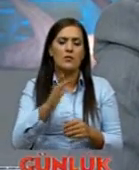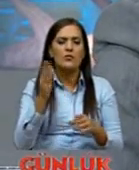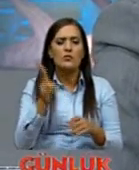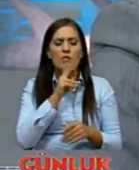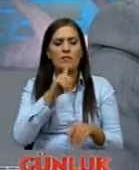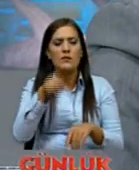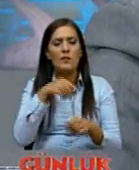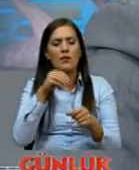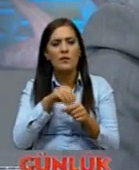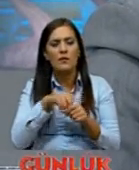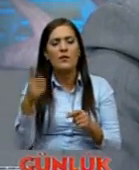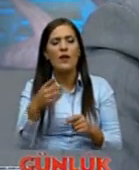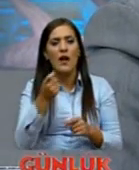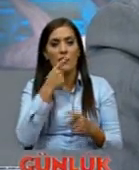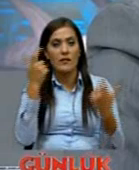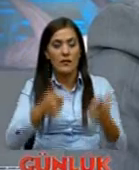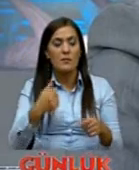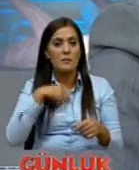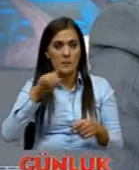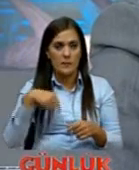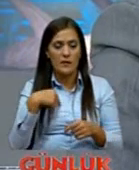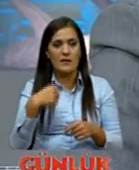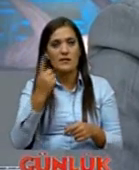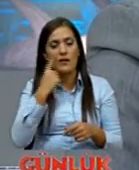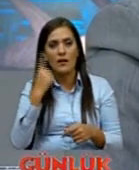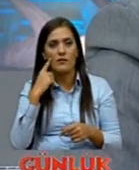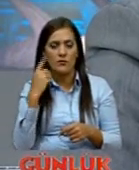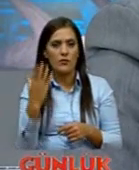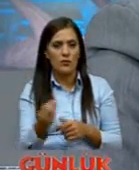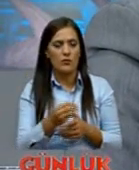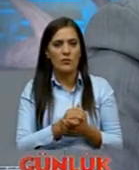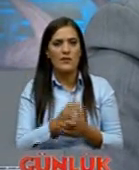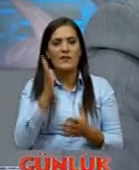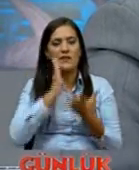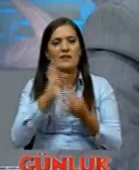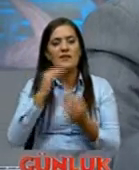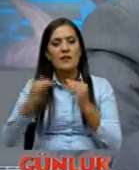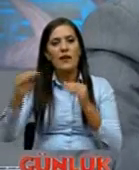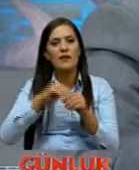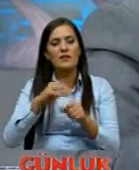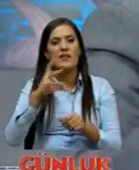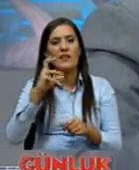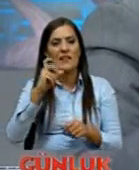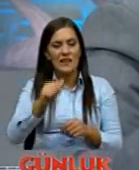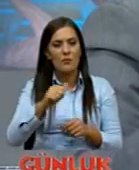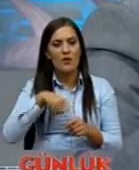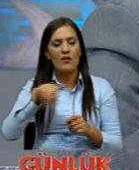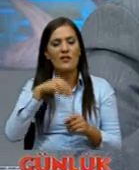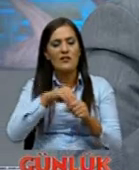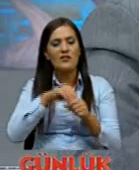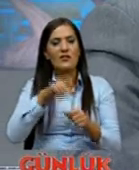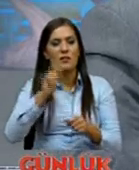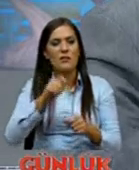son zamanlarda da bilhassa Ankara'mızda biz şahit oluyoruz. İnsanlar limonata yapıyorsa limondan